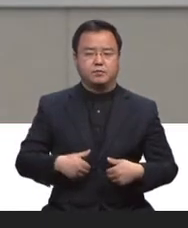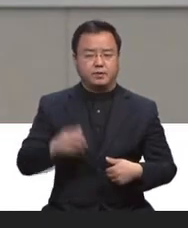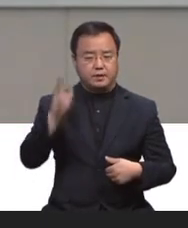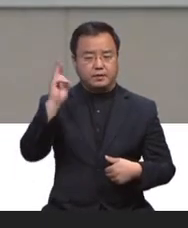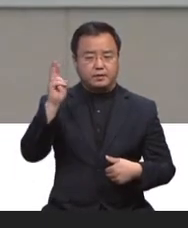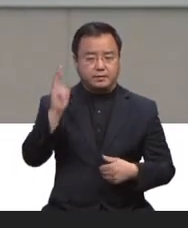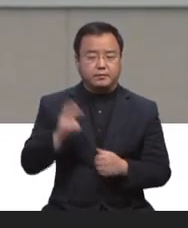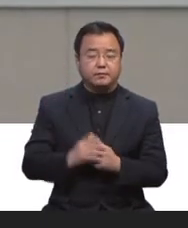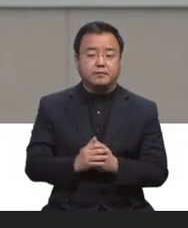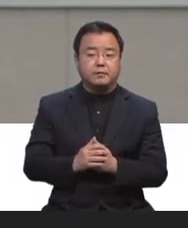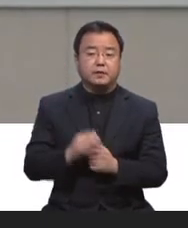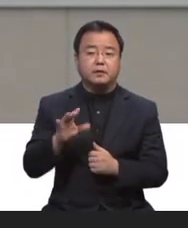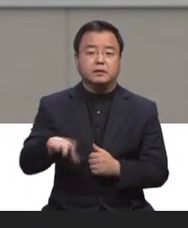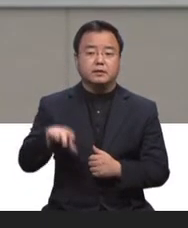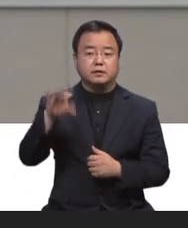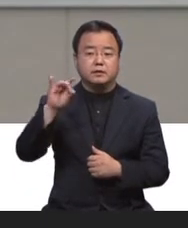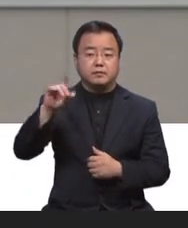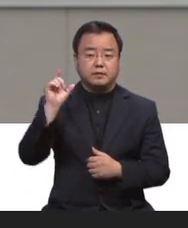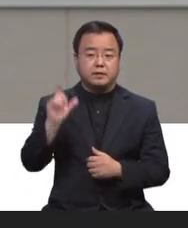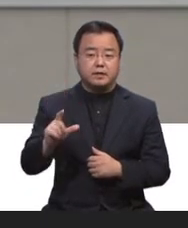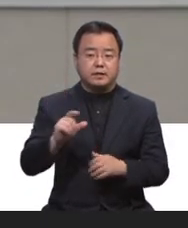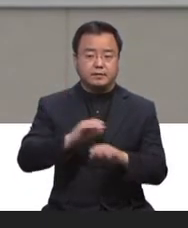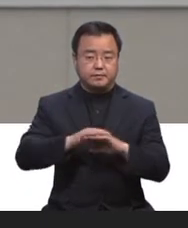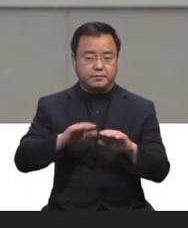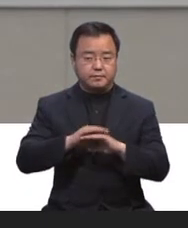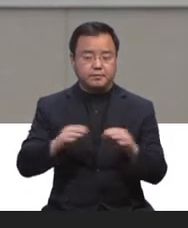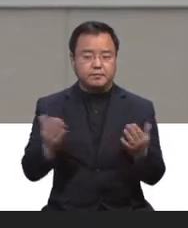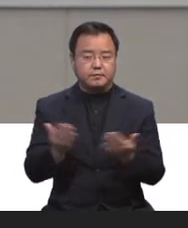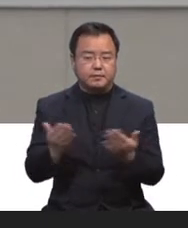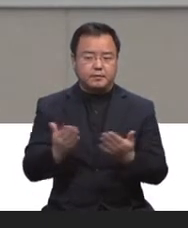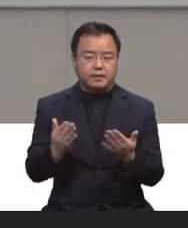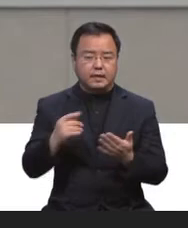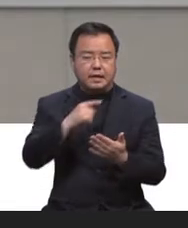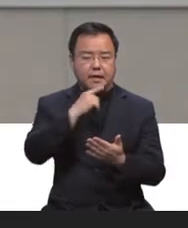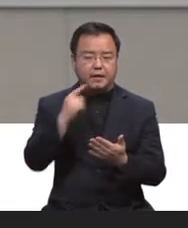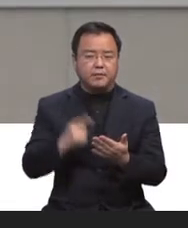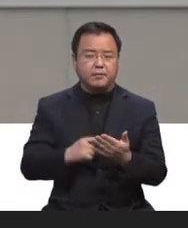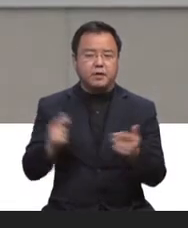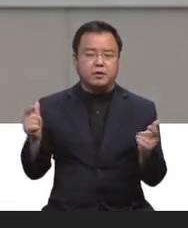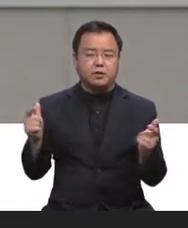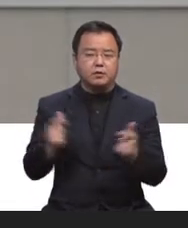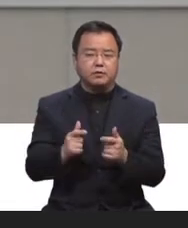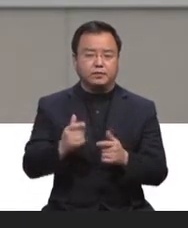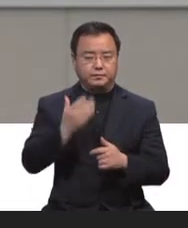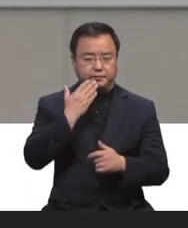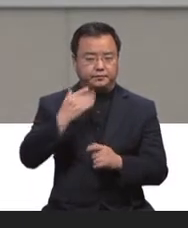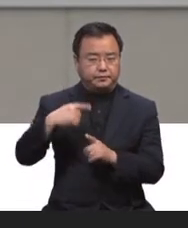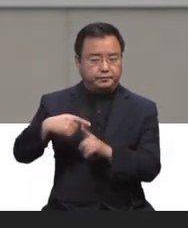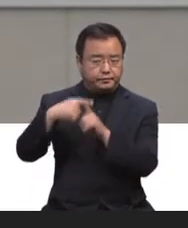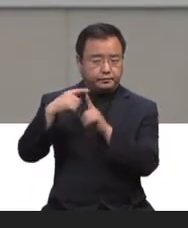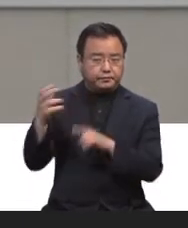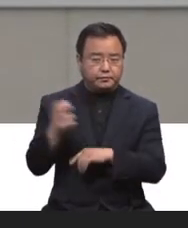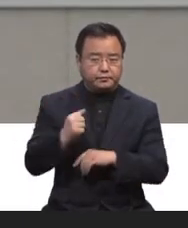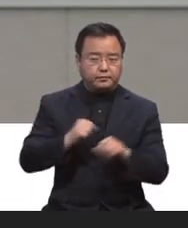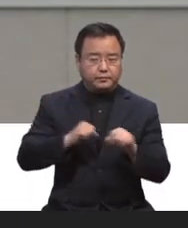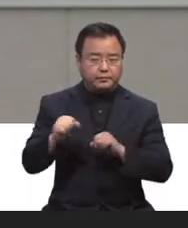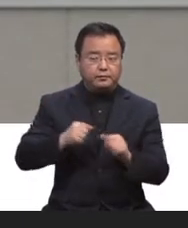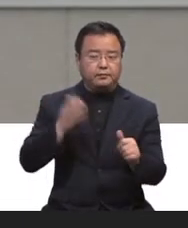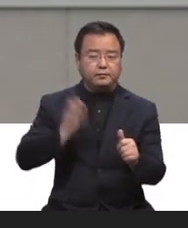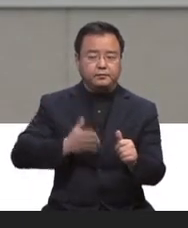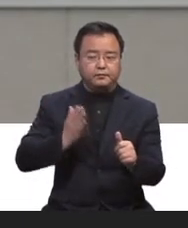초기 강력한 대응이 피해를 최소화할 수 있다는 카고 로 임 해 주시기